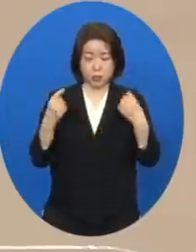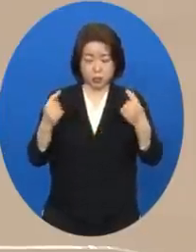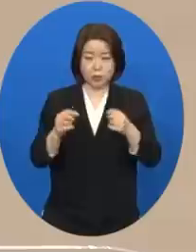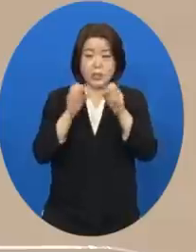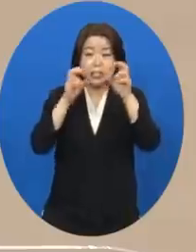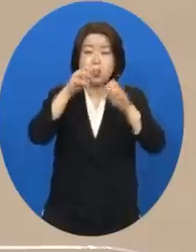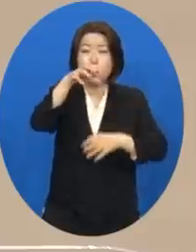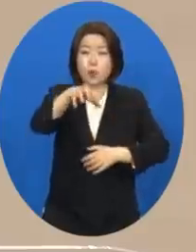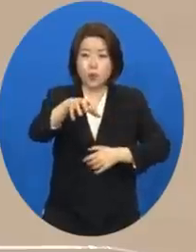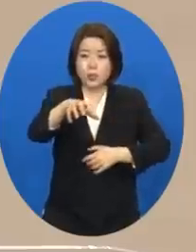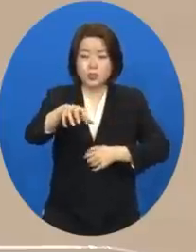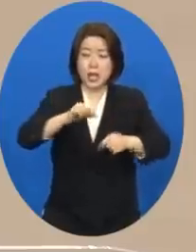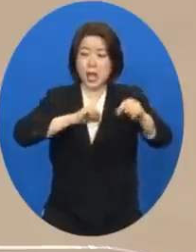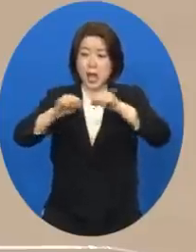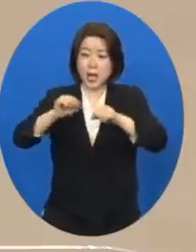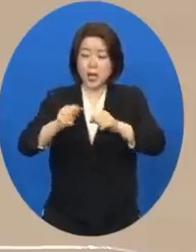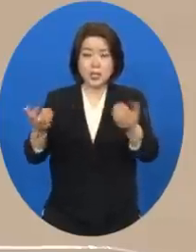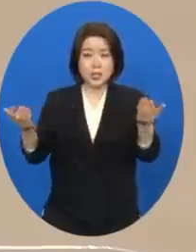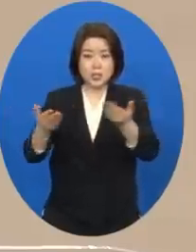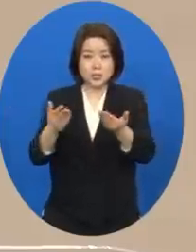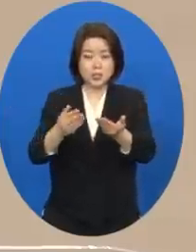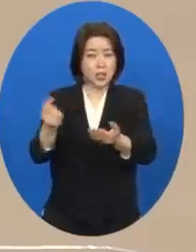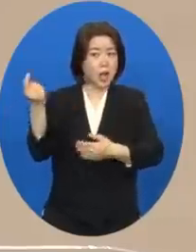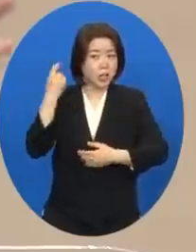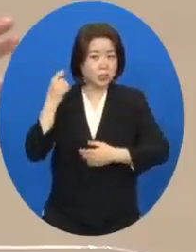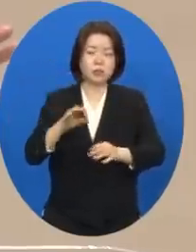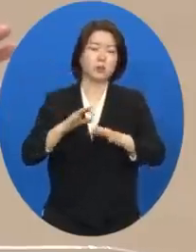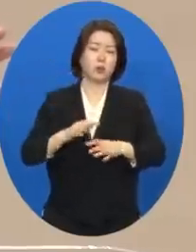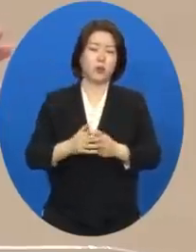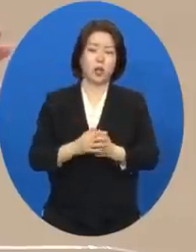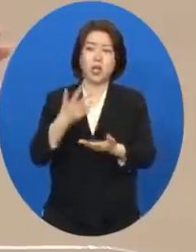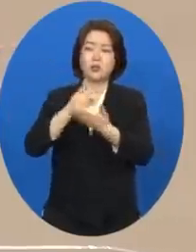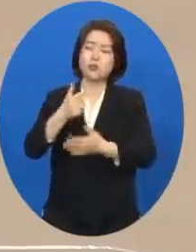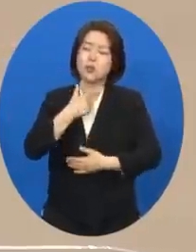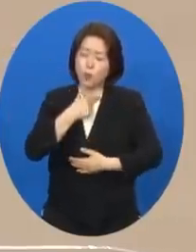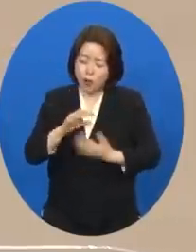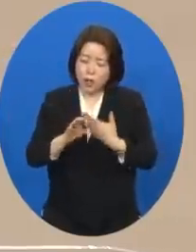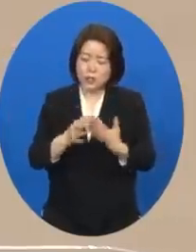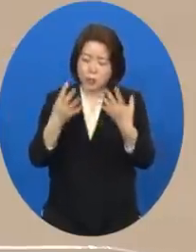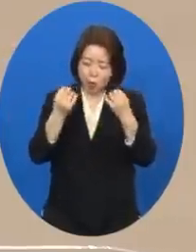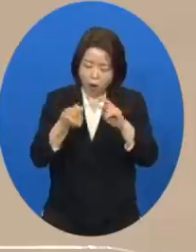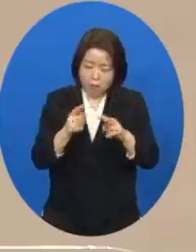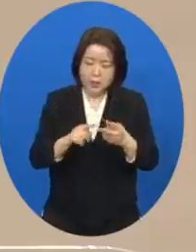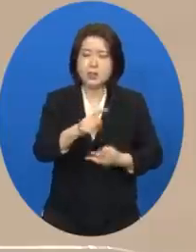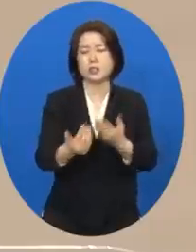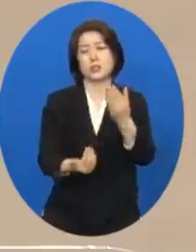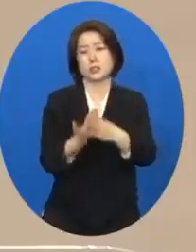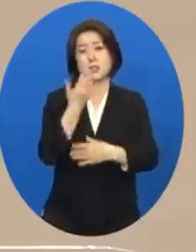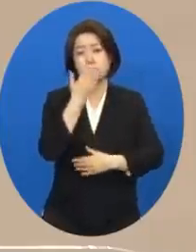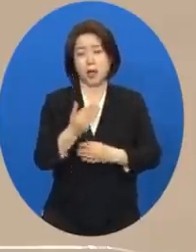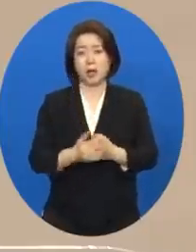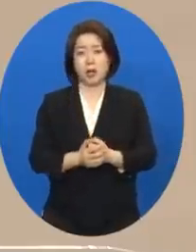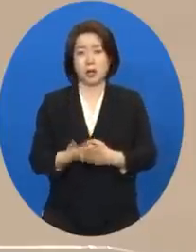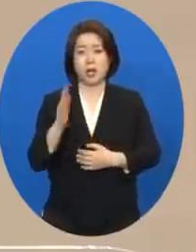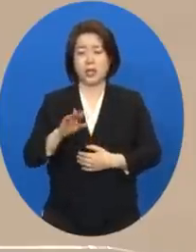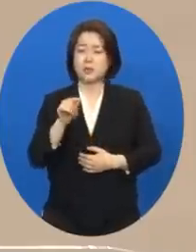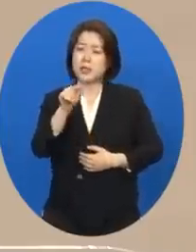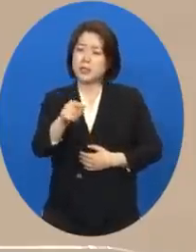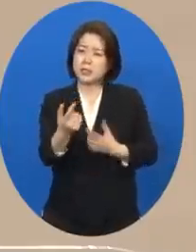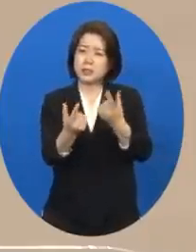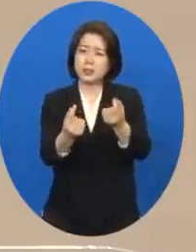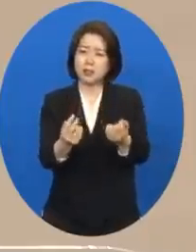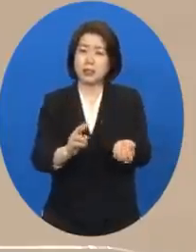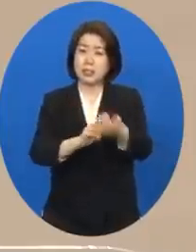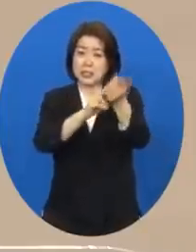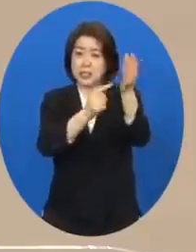일어나요 주님이 그렇게 하시기를 원하시면 얼마든지 일어나죠 그러나 그런 기적 보다 더 큰 기적이